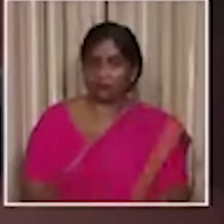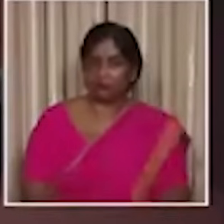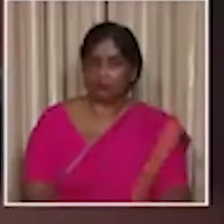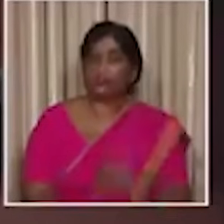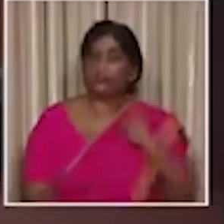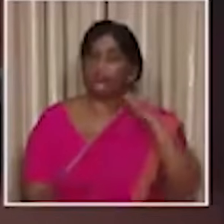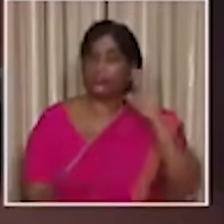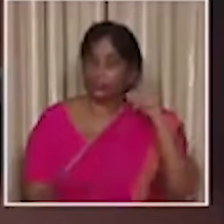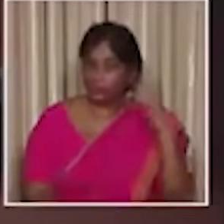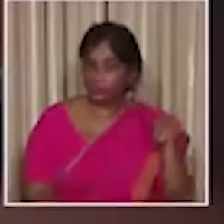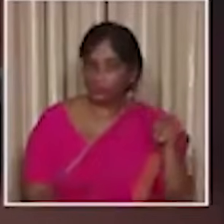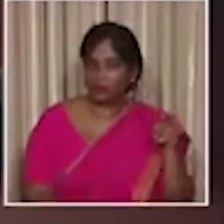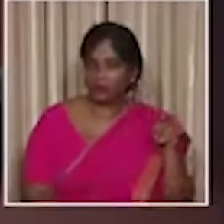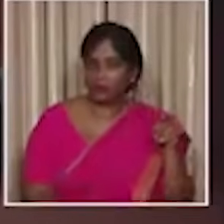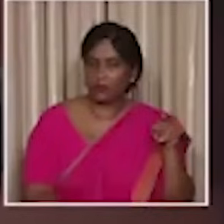විශේෂයෙන්ම